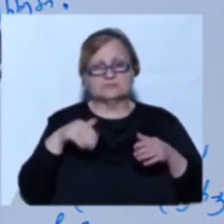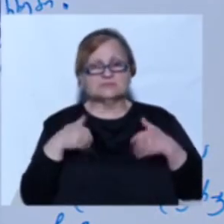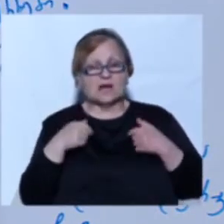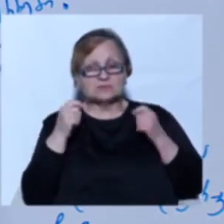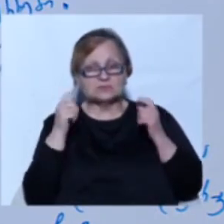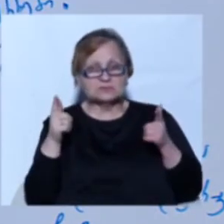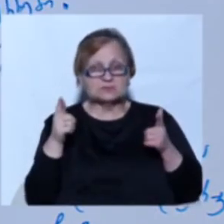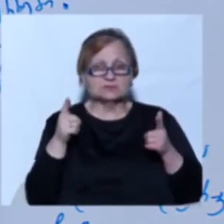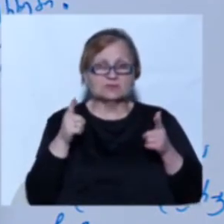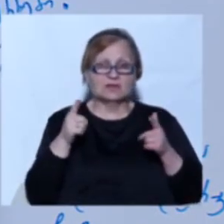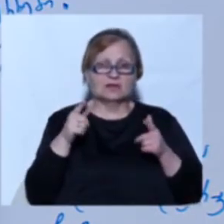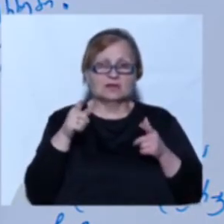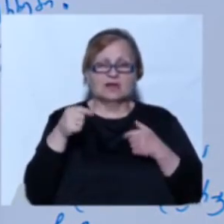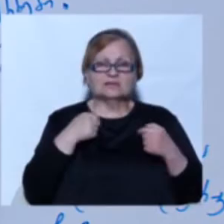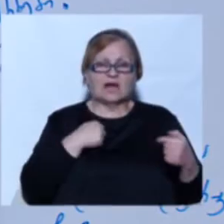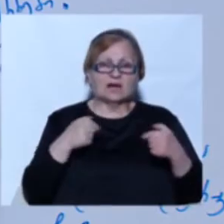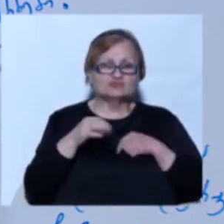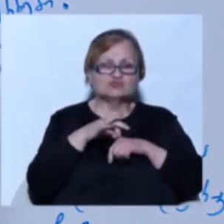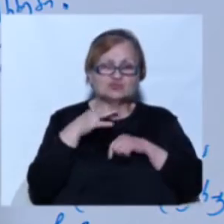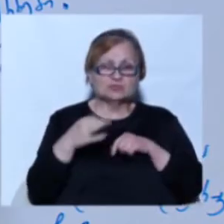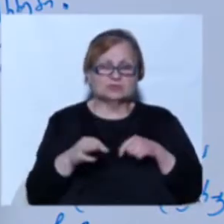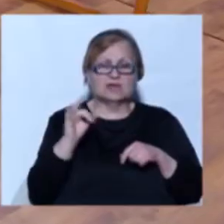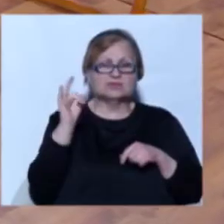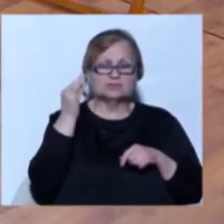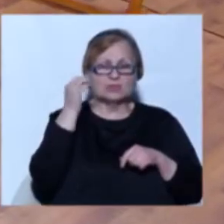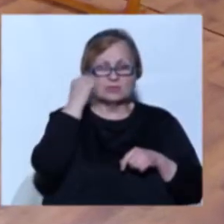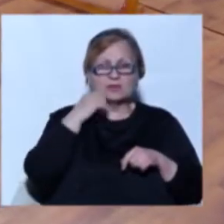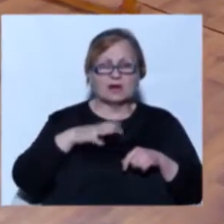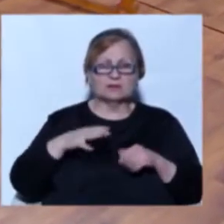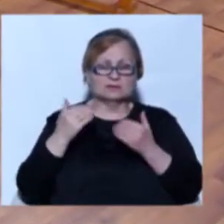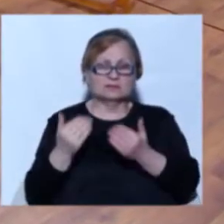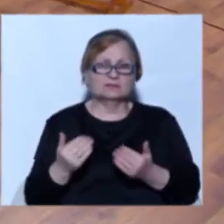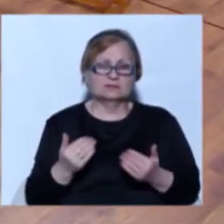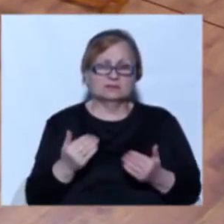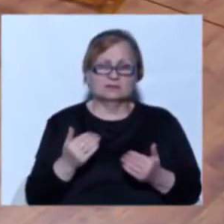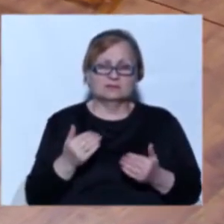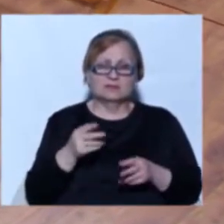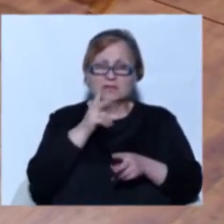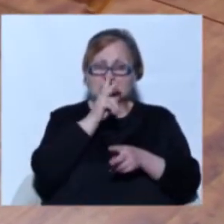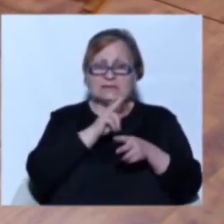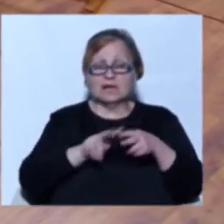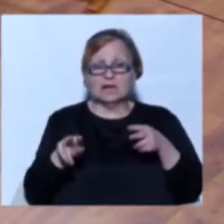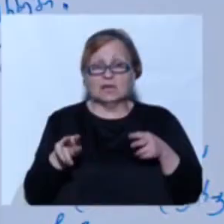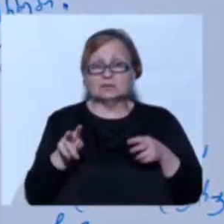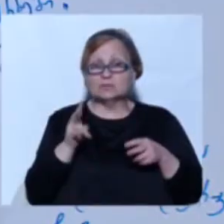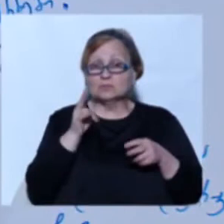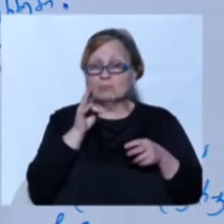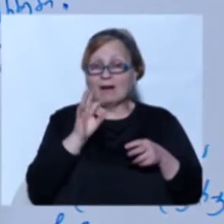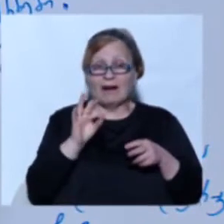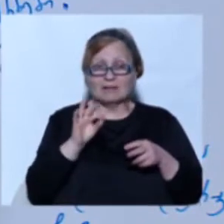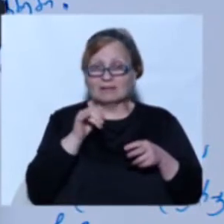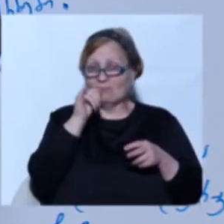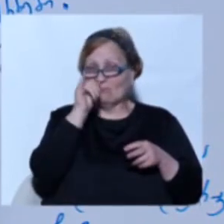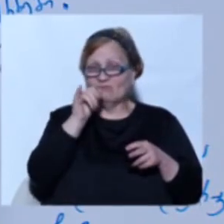გაცოცხლდნენ, გაცოცხლდა ეს ტანჯული ისტორიაც და დაკარგული, მაგრამ ვერ